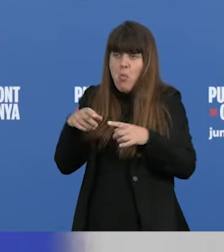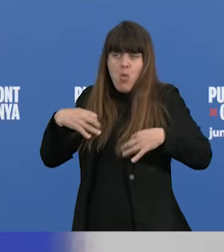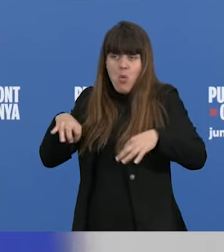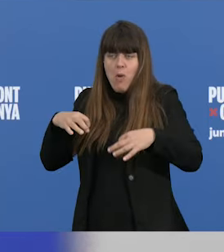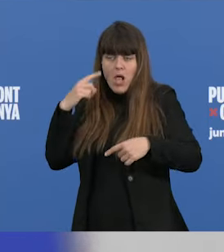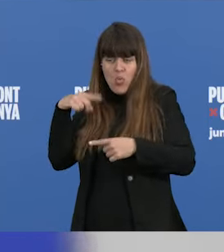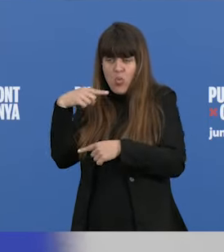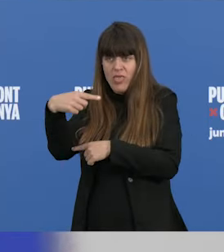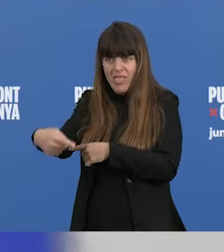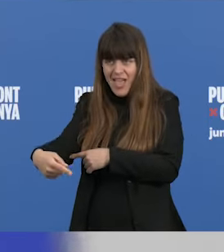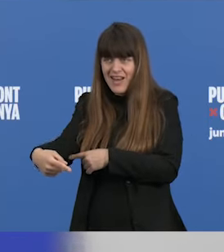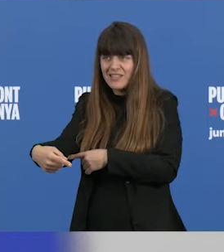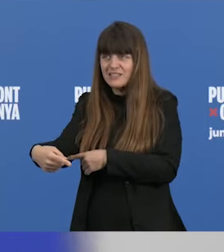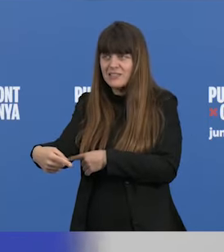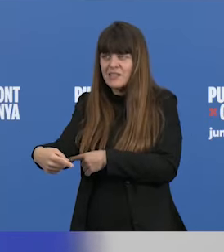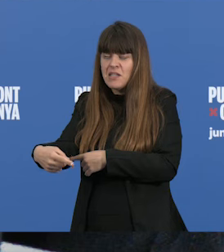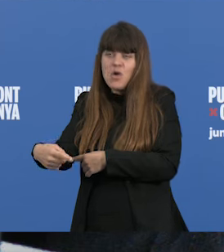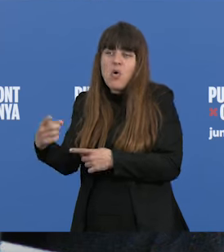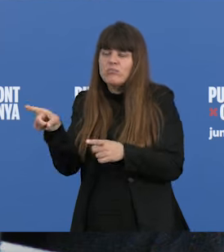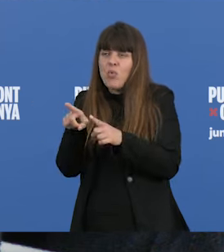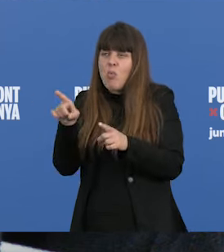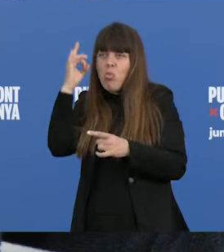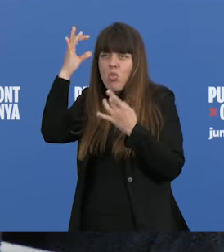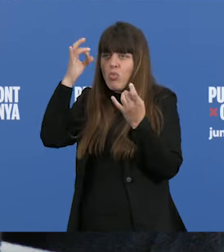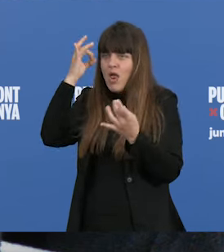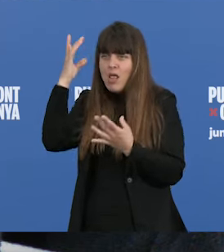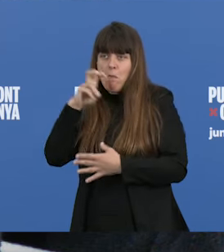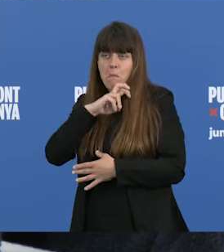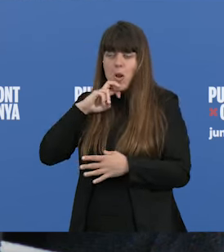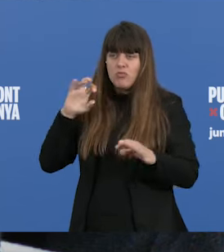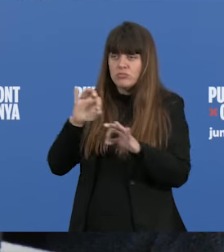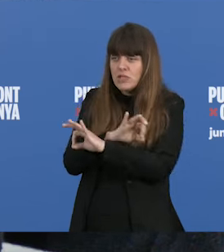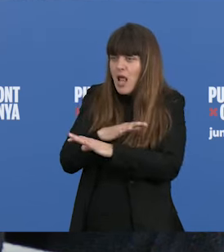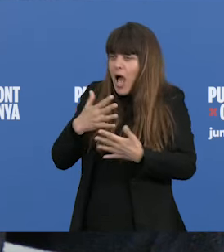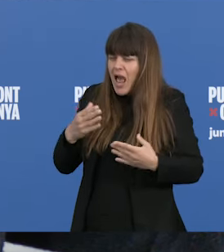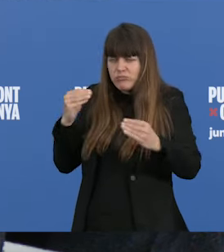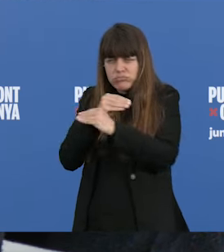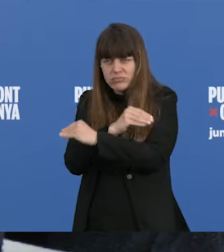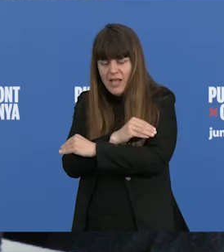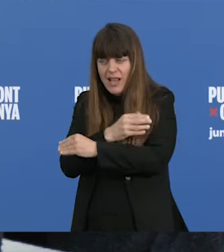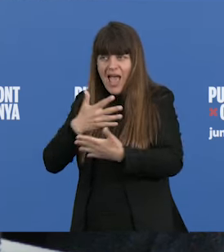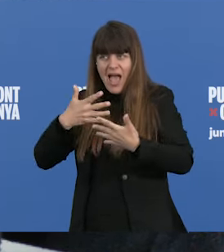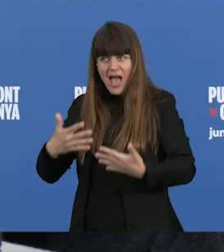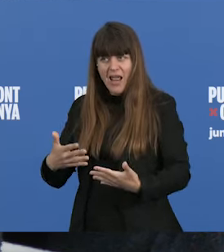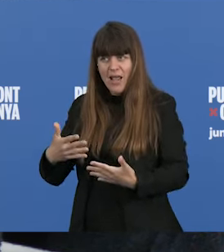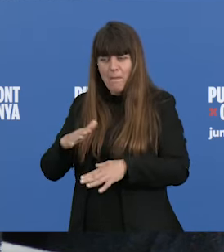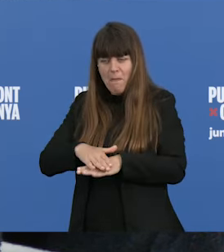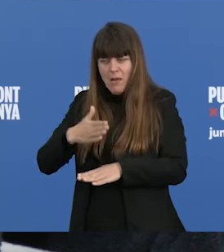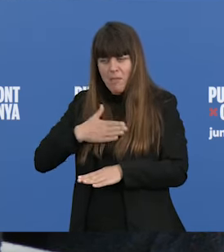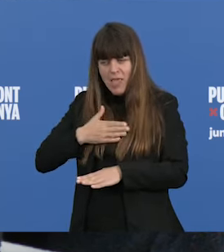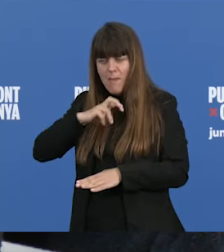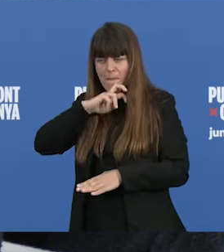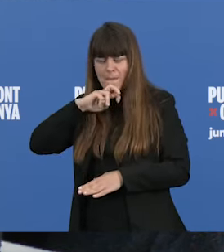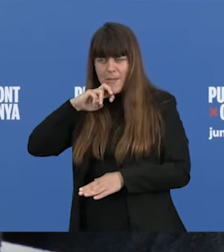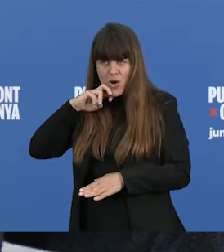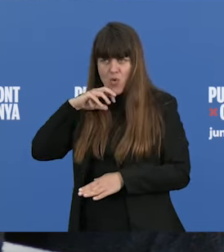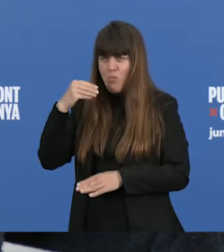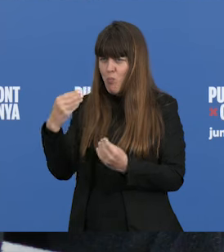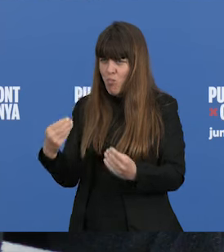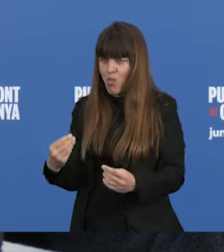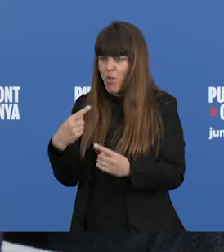anterior eren tan quotidianes i que d'alguna manera no tenien cap sentit ni cap valor. I ara és tot el contrari, ara tenen molt de